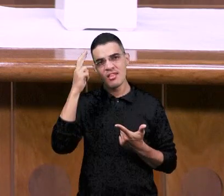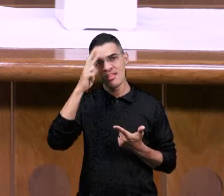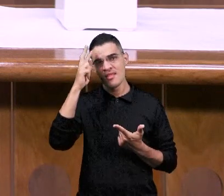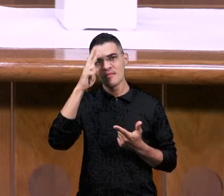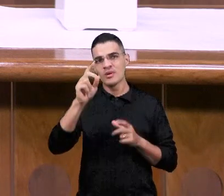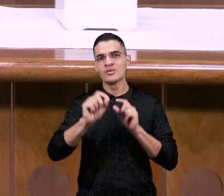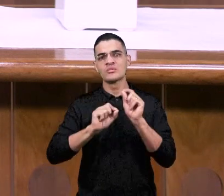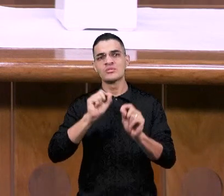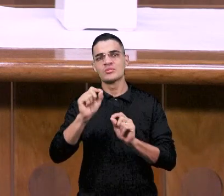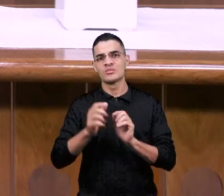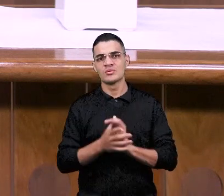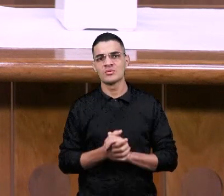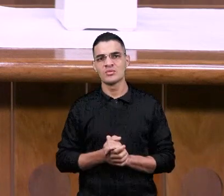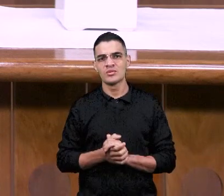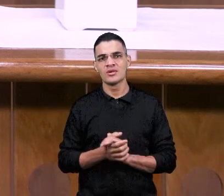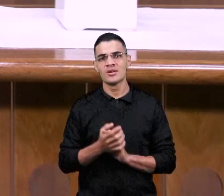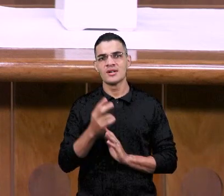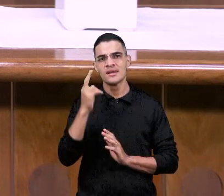le rappel